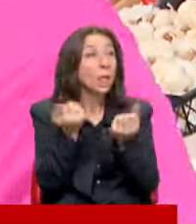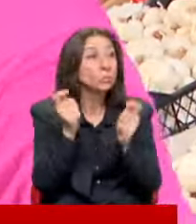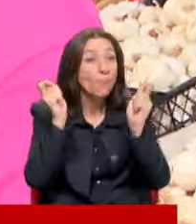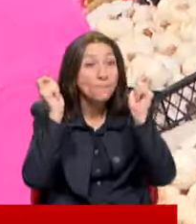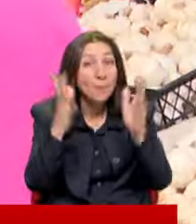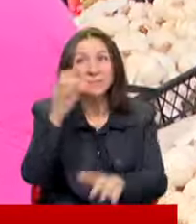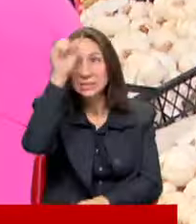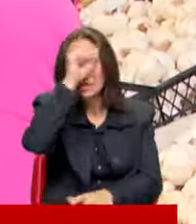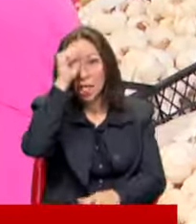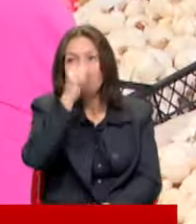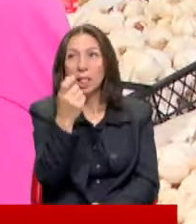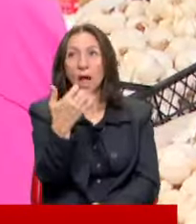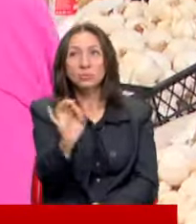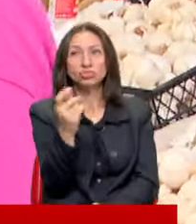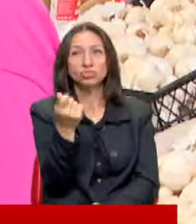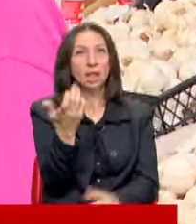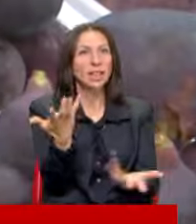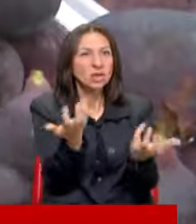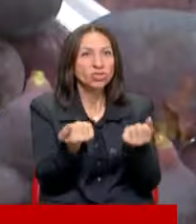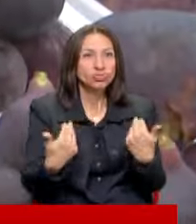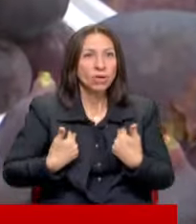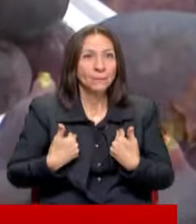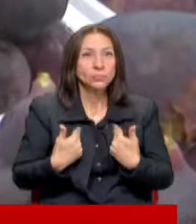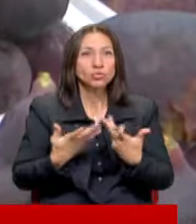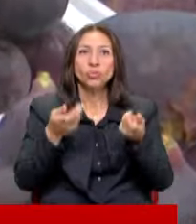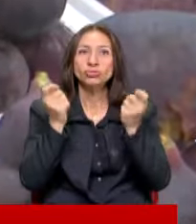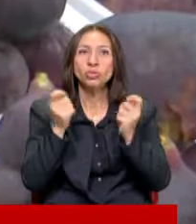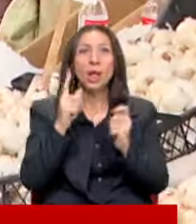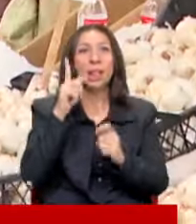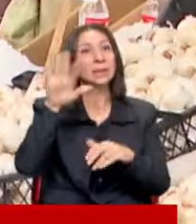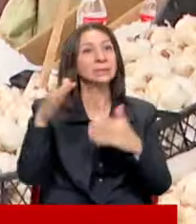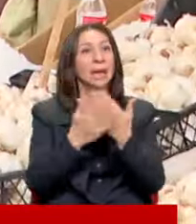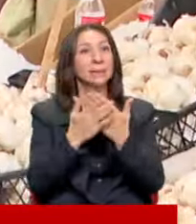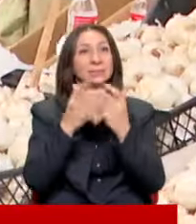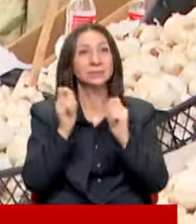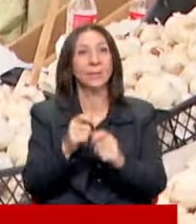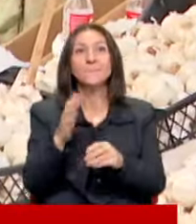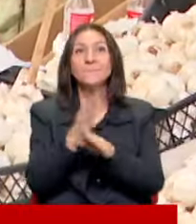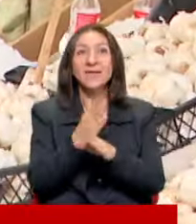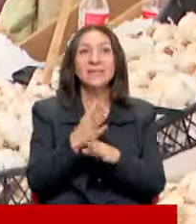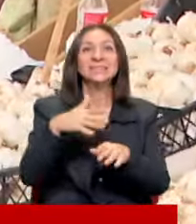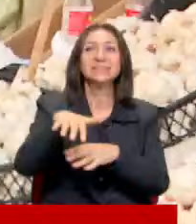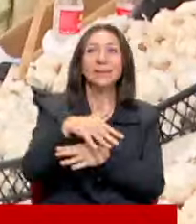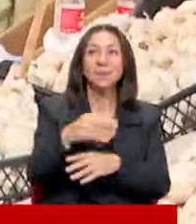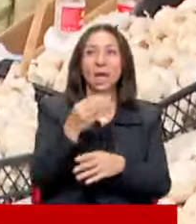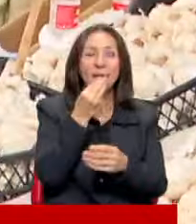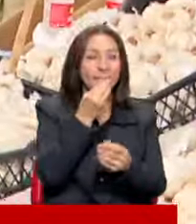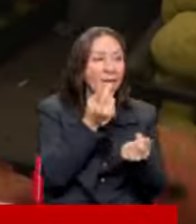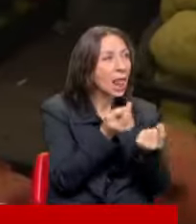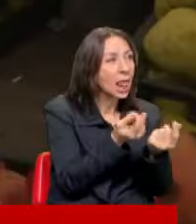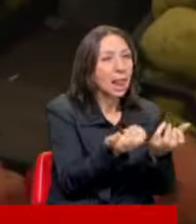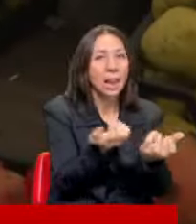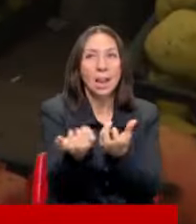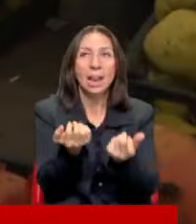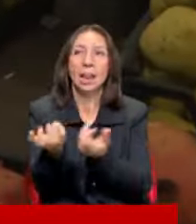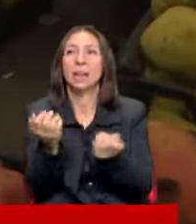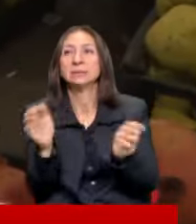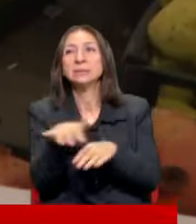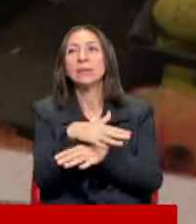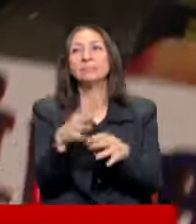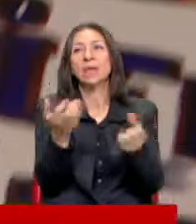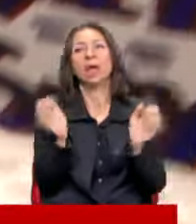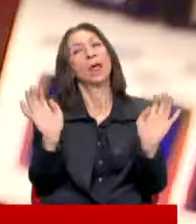bir salatalık bile 60 lira Nasıl alacağız çok zor Allah herkese yardım etsin meyve aldığımız yok sebze yemeklik o tarz şeyler ancak sebze